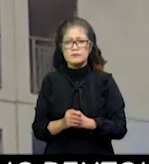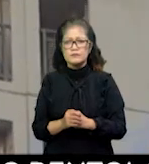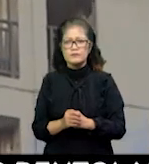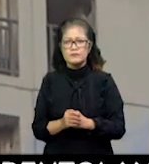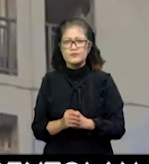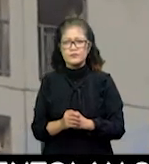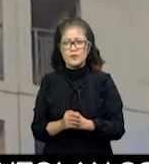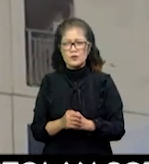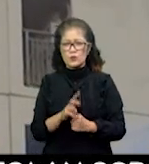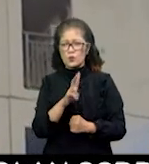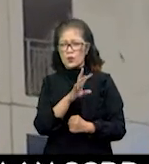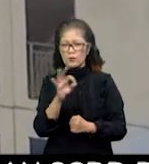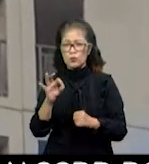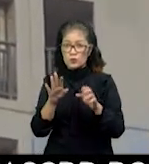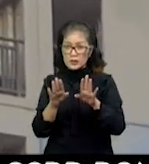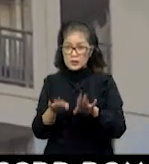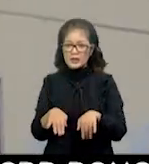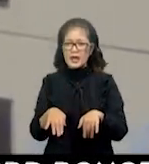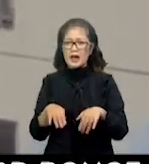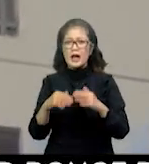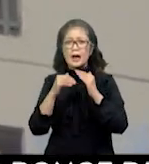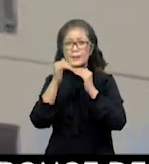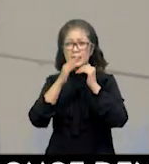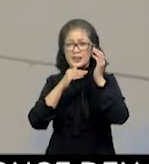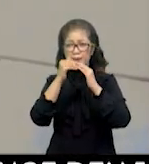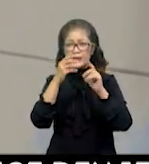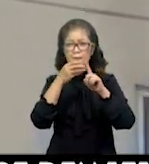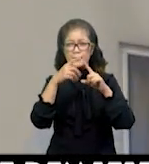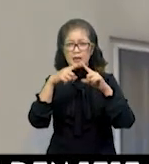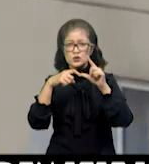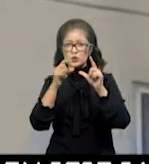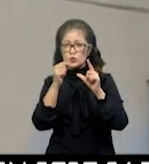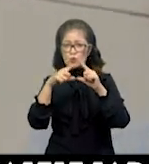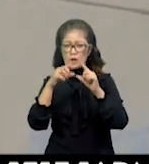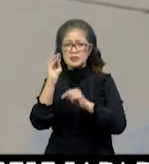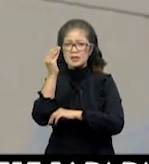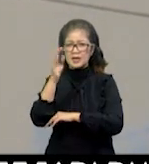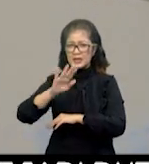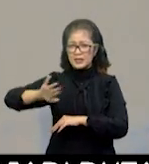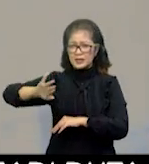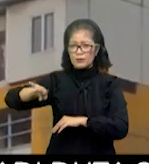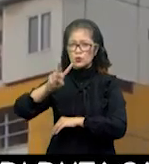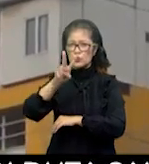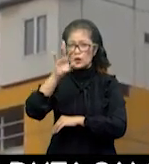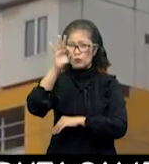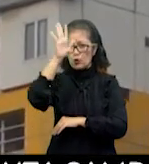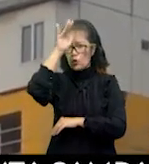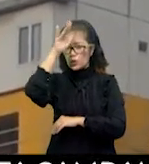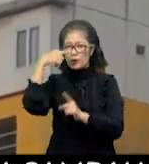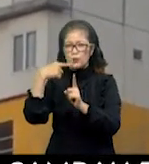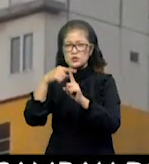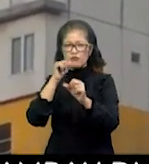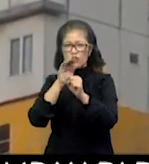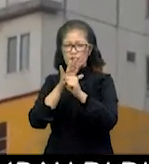Dua puluh penghuni apartemen Basura Jatinegara Jakarta Timur terpapar COVID-19. 20 penghuni kini menjalani isolasi mandiri di unit